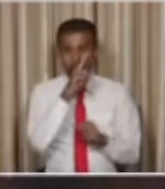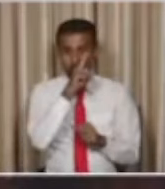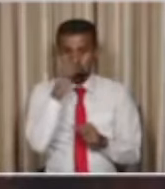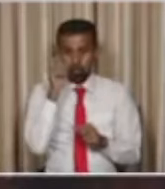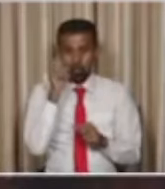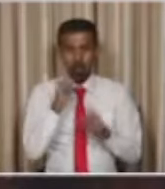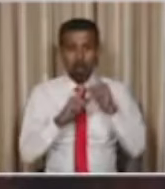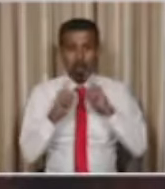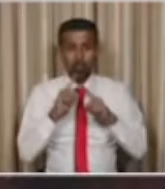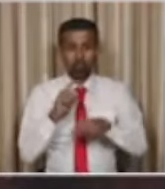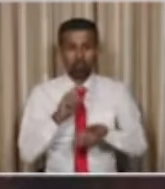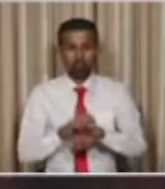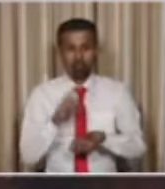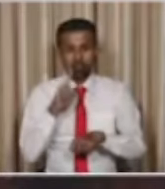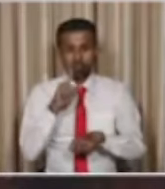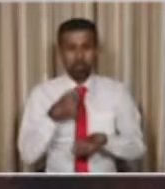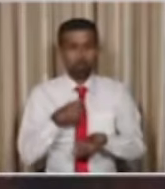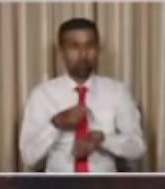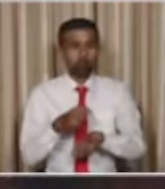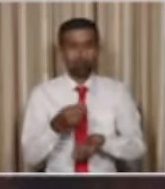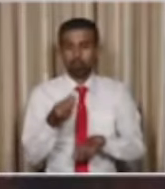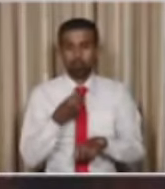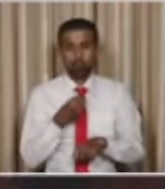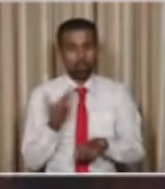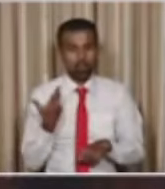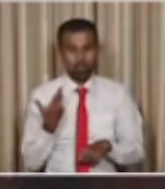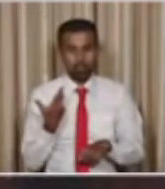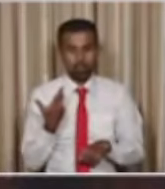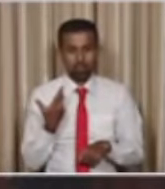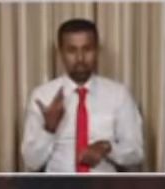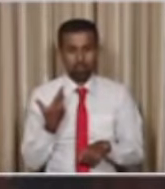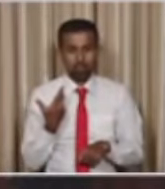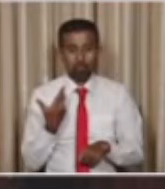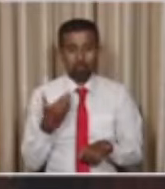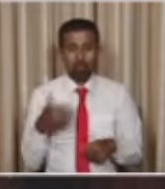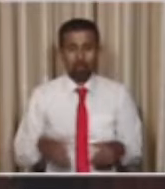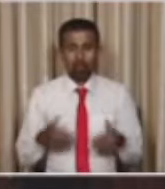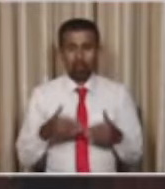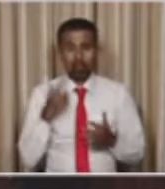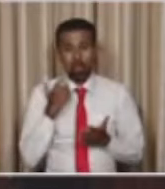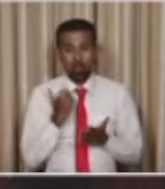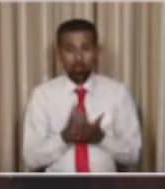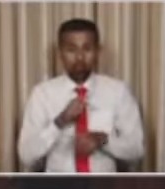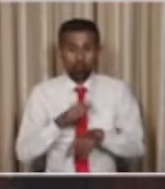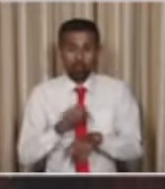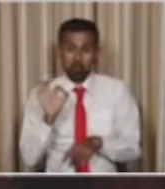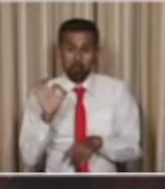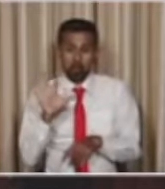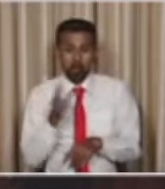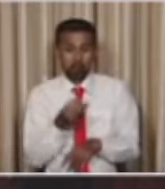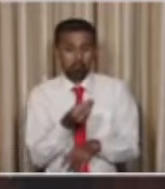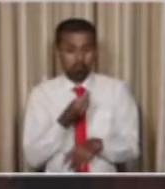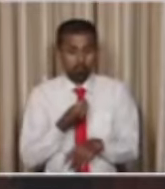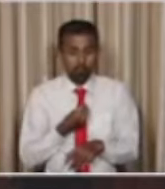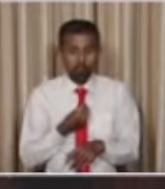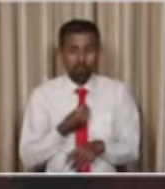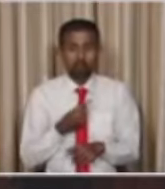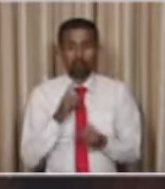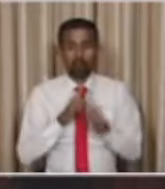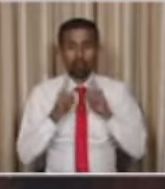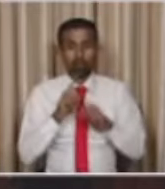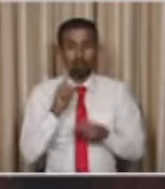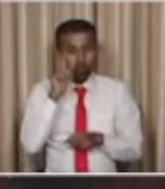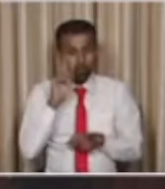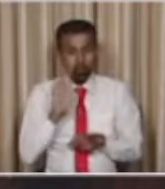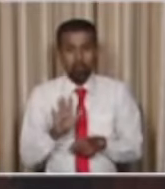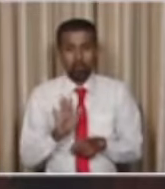mar tu mase kata agaran dek minadi agak tapi dah hambo undah me kalle wengkar na kote. Ada boh ma maru minadi pahak kalle eragena. Eka kata agaran